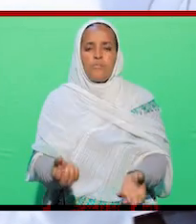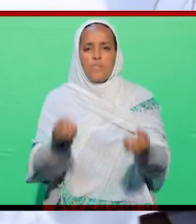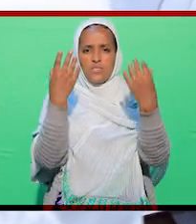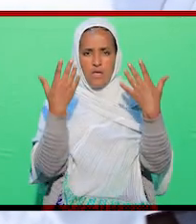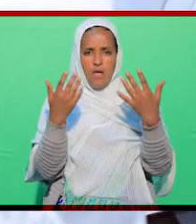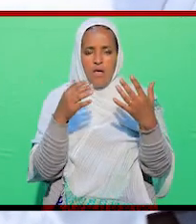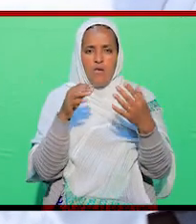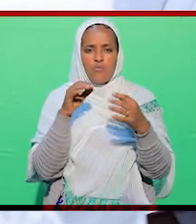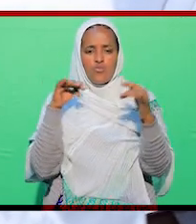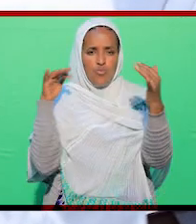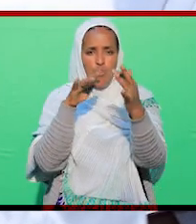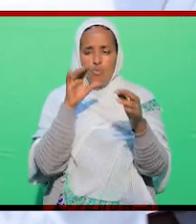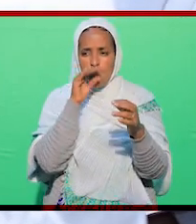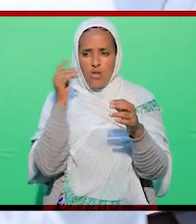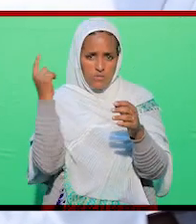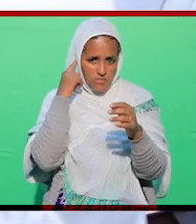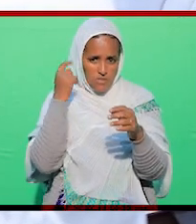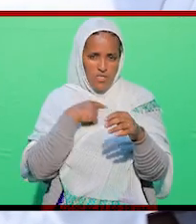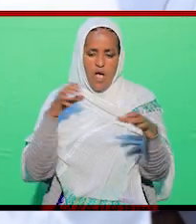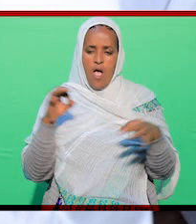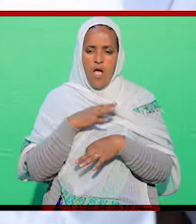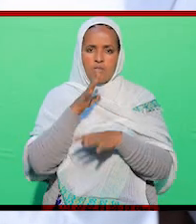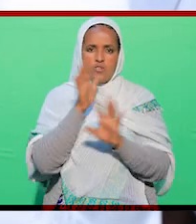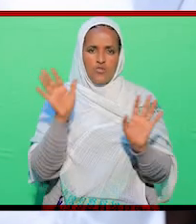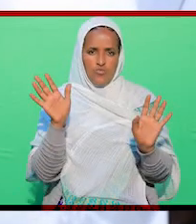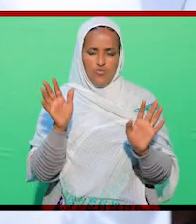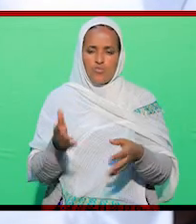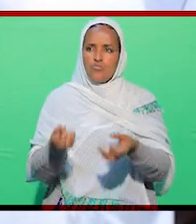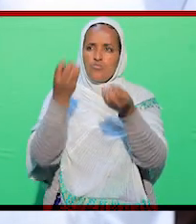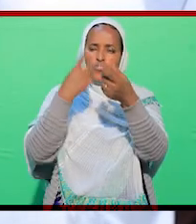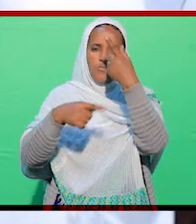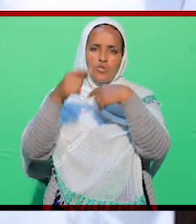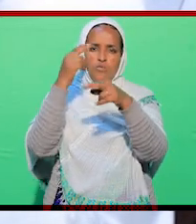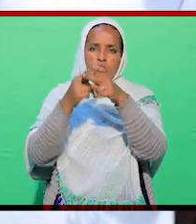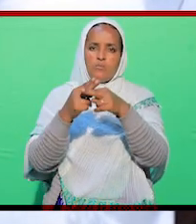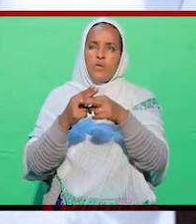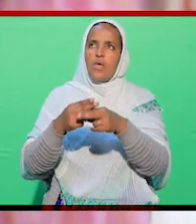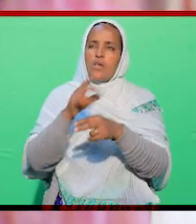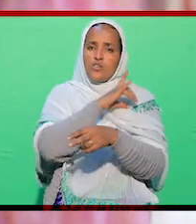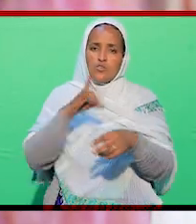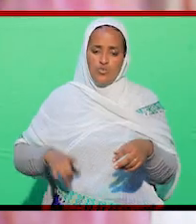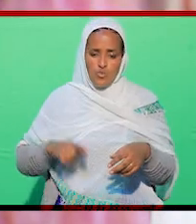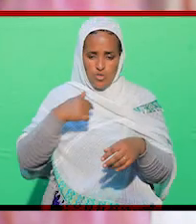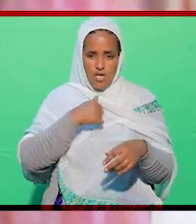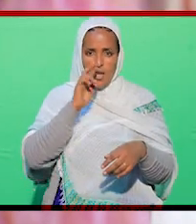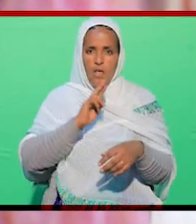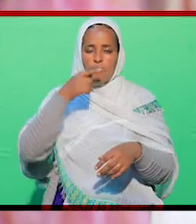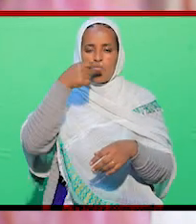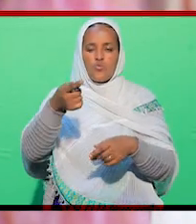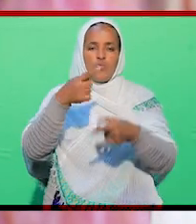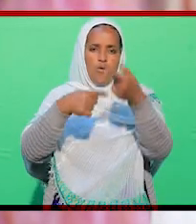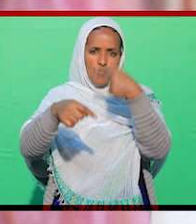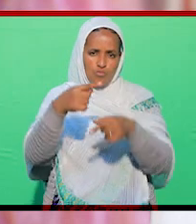እንደሚነሳ፣ ጦርነት እንደሚበዛ። የጦር ወሬ በሰማችሁ ጊዜ አደንግጡ፣ ብሏቸዋል። ብዙሃን ይመጹ በስሜ እንዘ